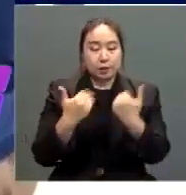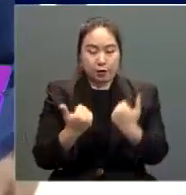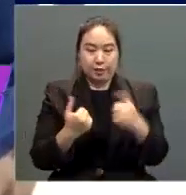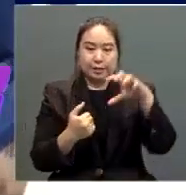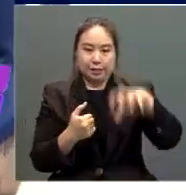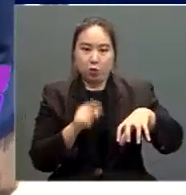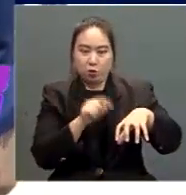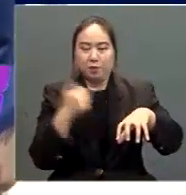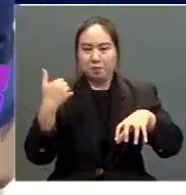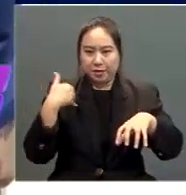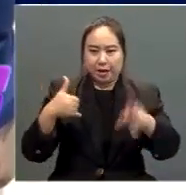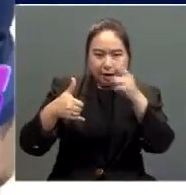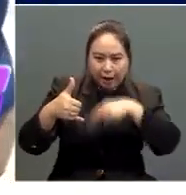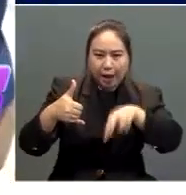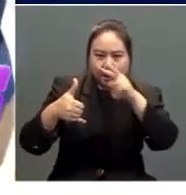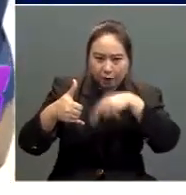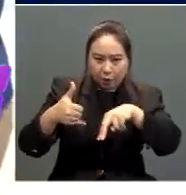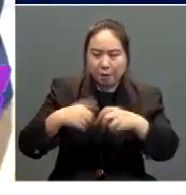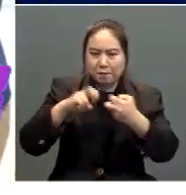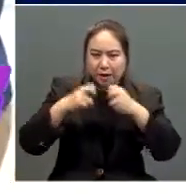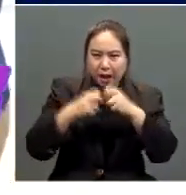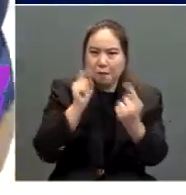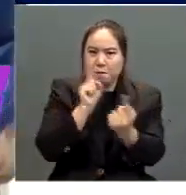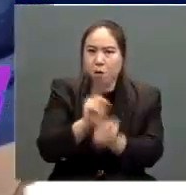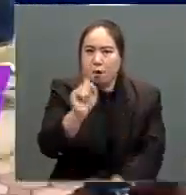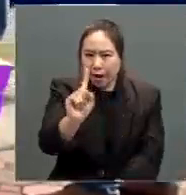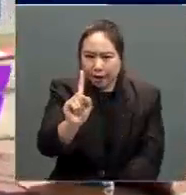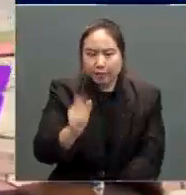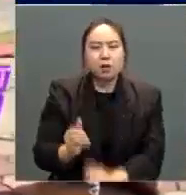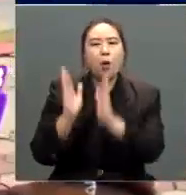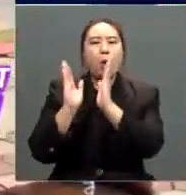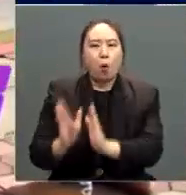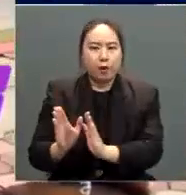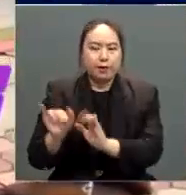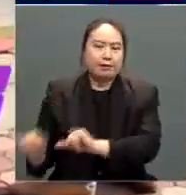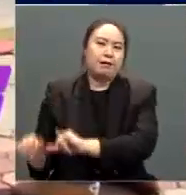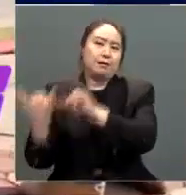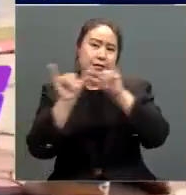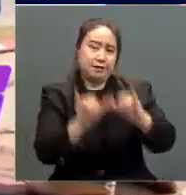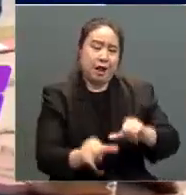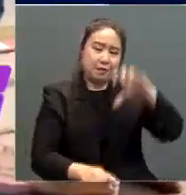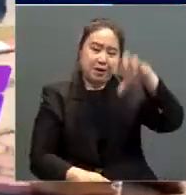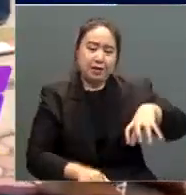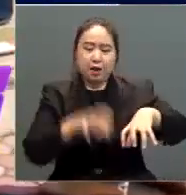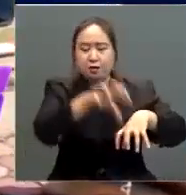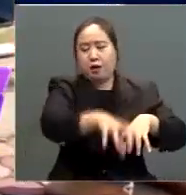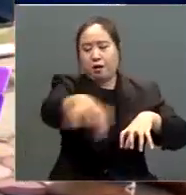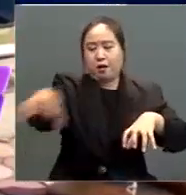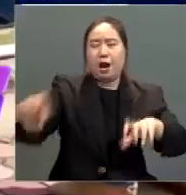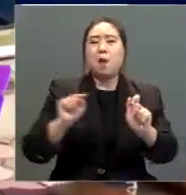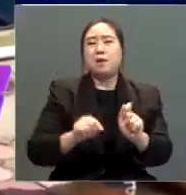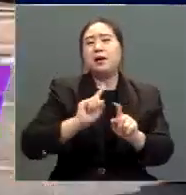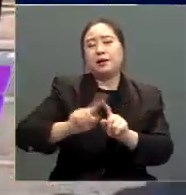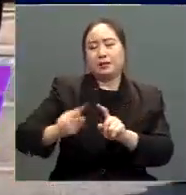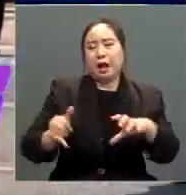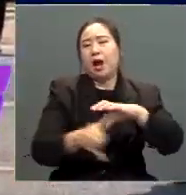ยเขามีการคัดกรองนะคะแล้วก็พบปัญหาเรื่องของการขนย้ายคนไปยังที่กักกันตนในแต่ละอำเภอเนื่องจากว่า